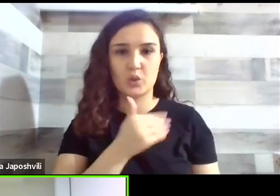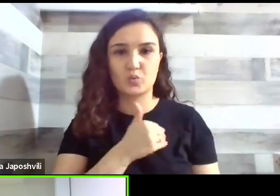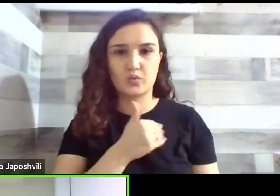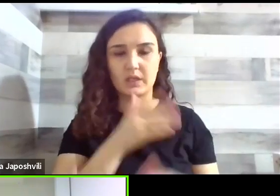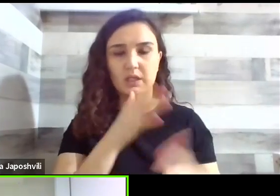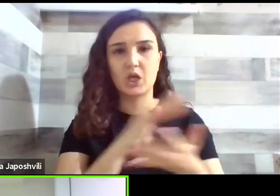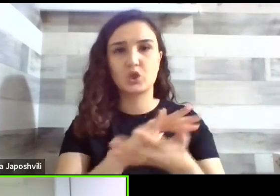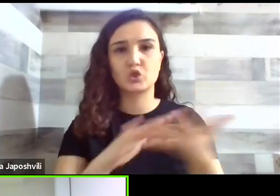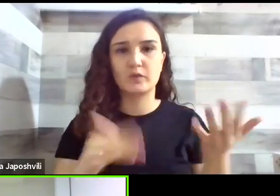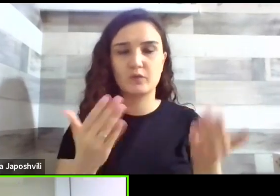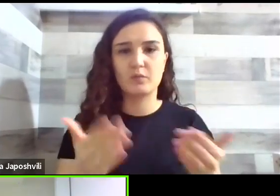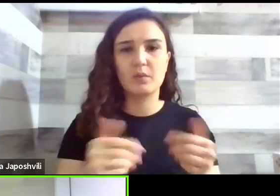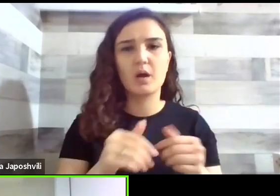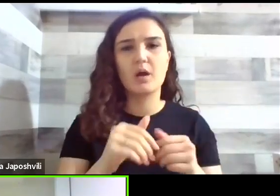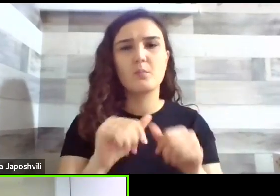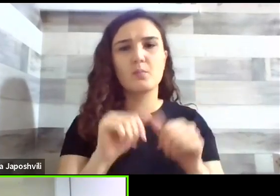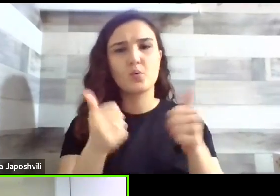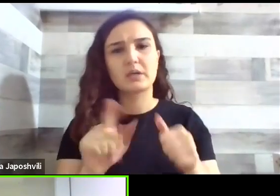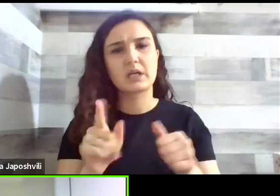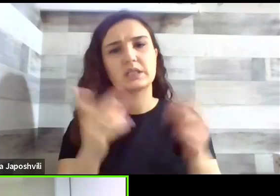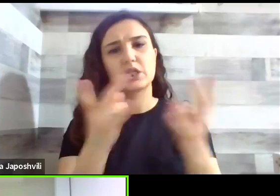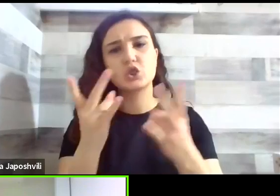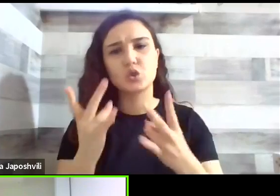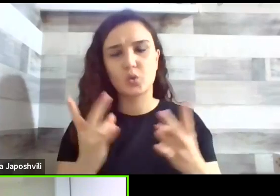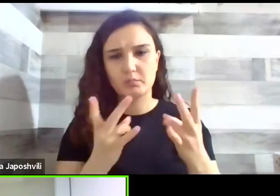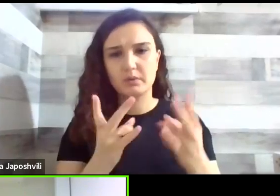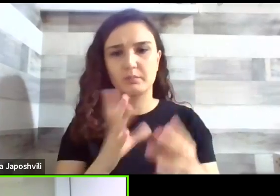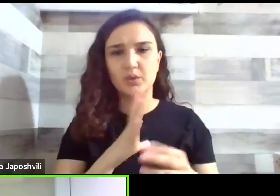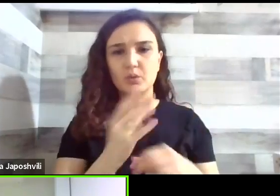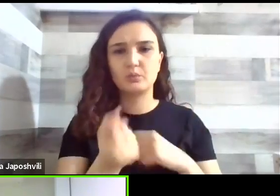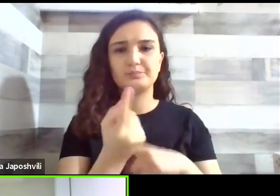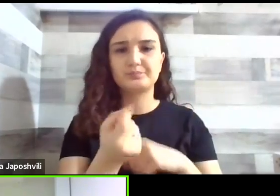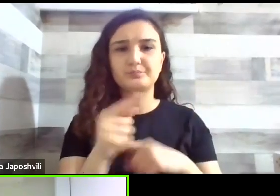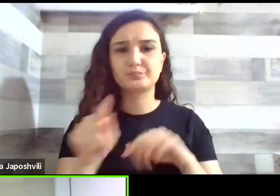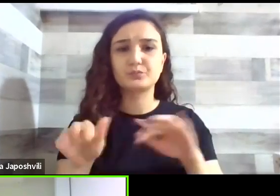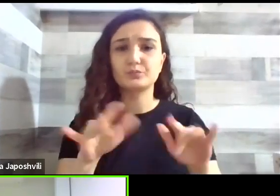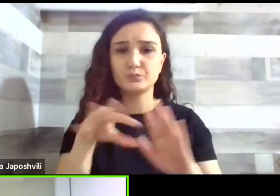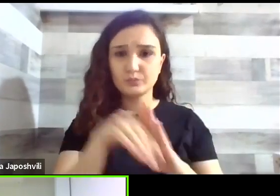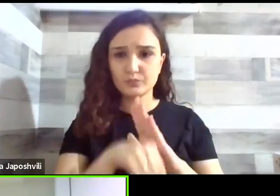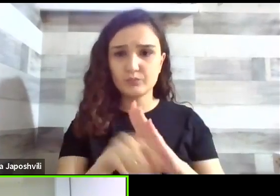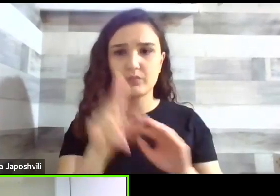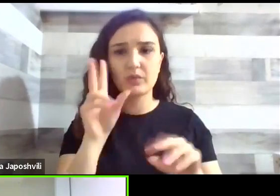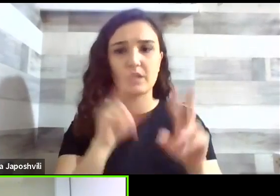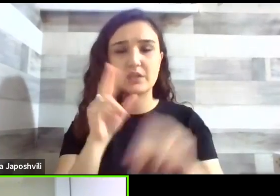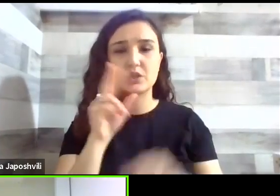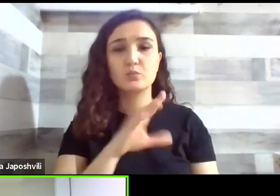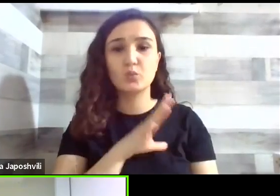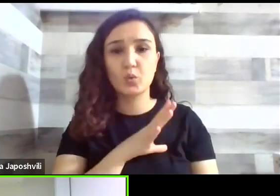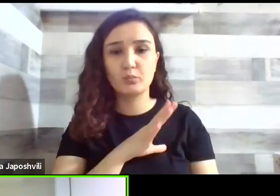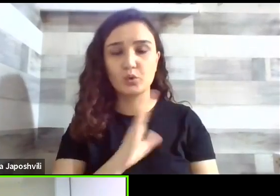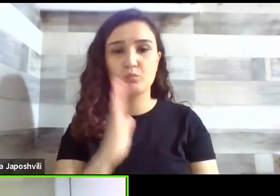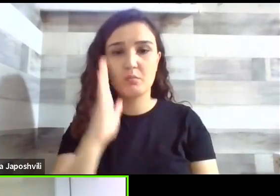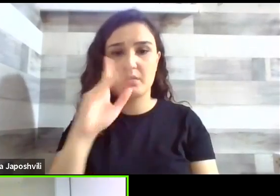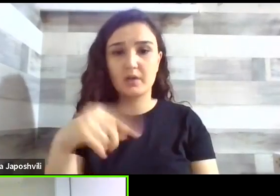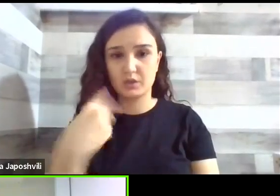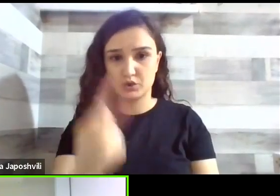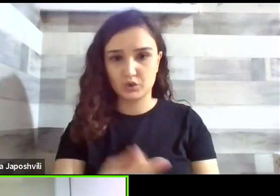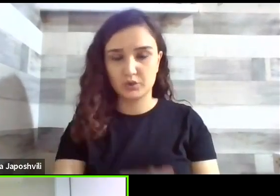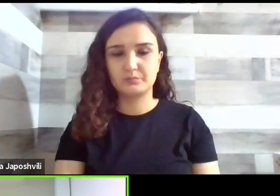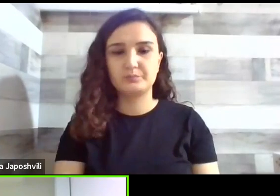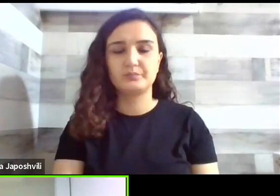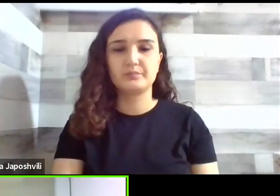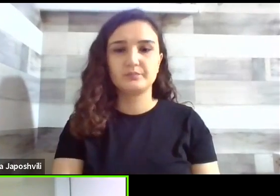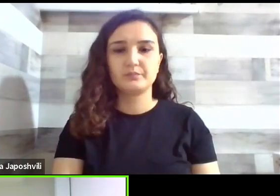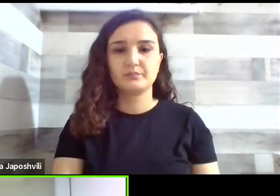ხანგრძლივობა, სასურველი ფორმა, რა საჭიროებები ვლინდებოდა ამ პროცესში, რომ თქვა, გათვალისწინებული ყოფილიყო მომავალში.